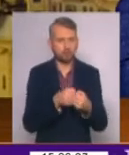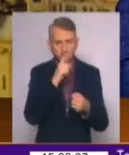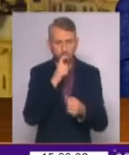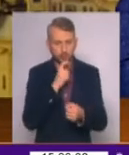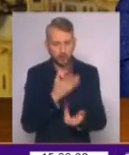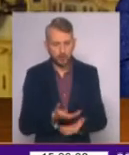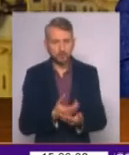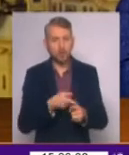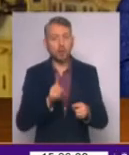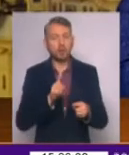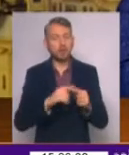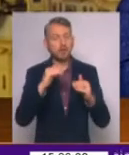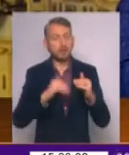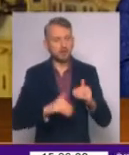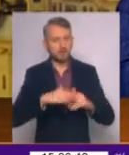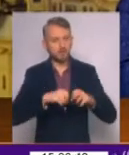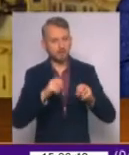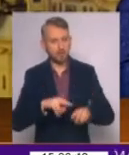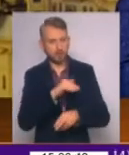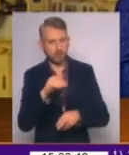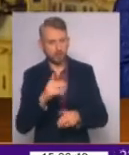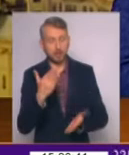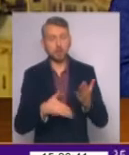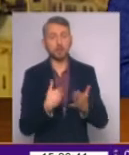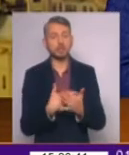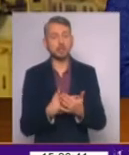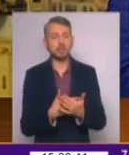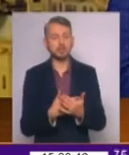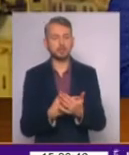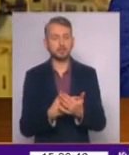незрозуміло. Оцей низький фаховий рівень. Якщо, от, наприклад,